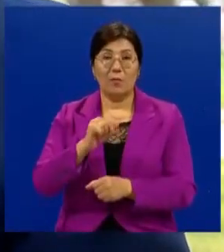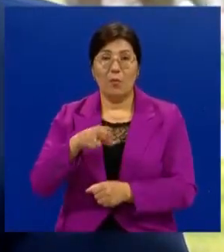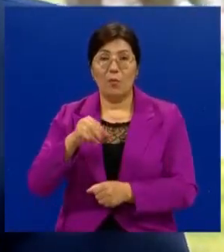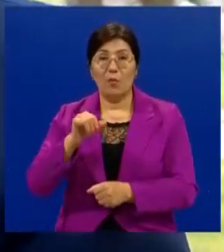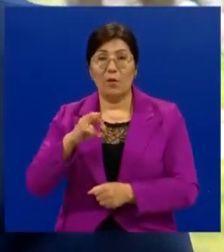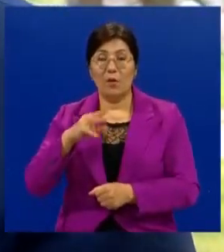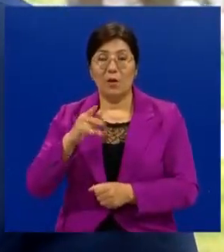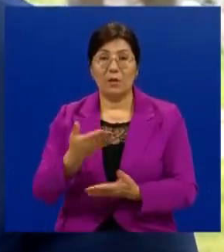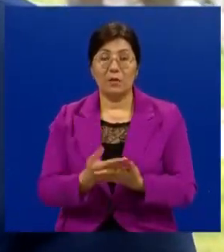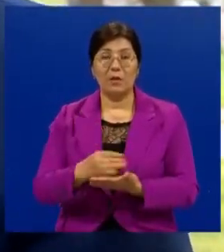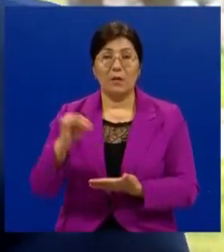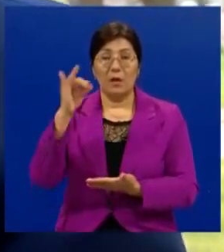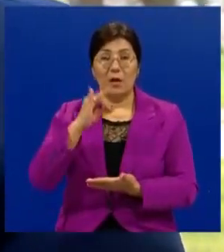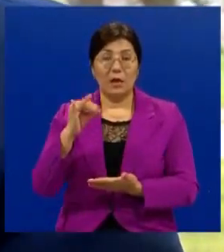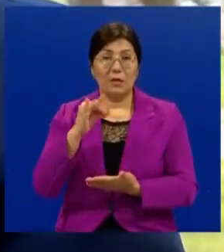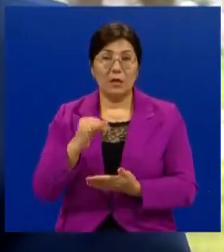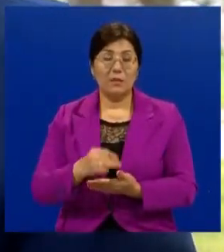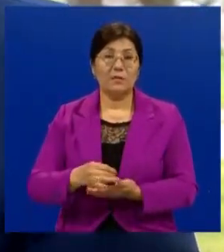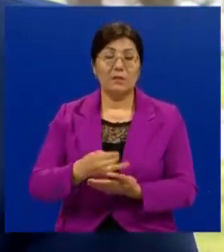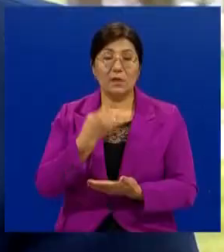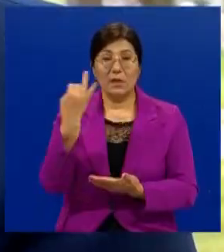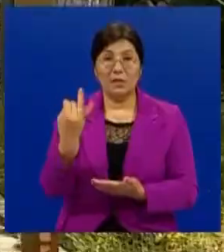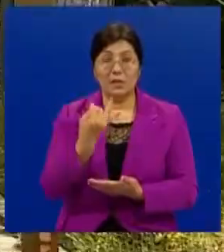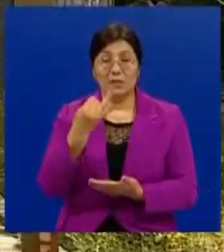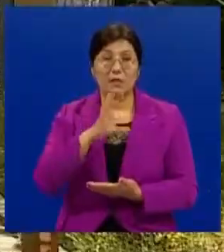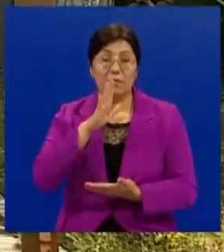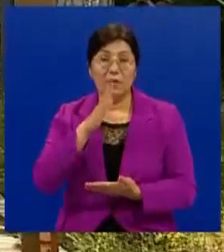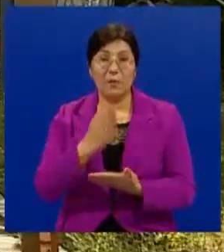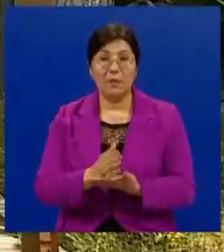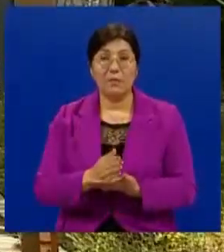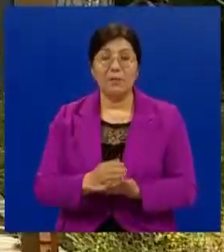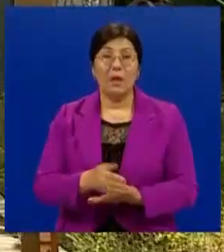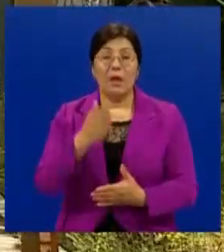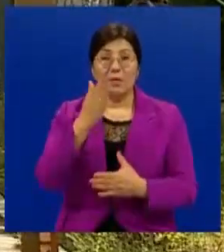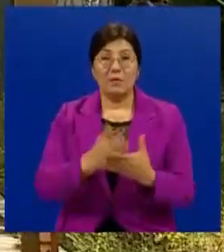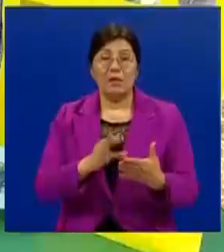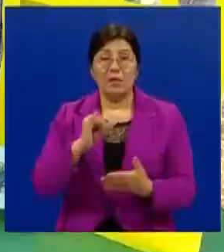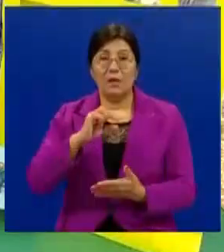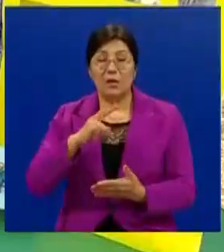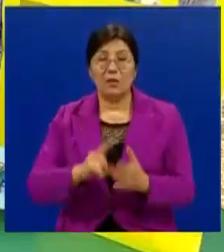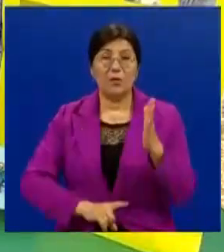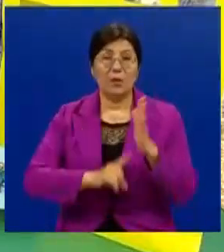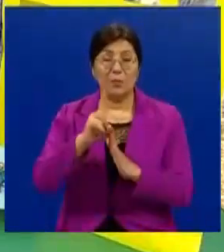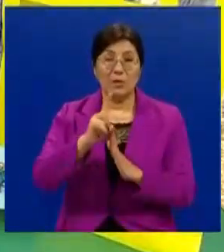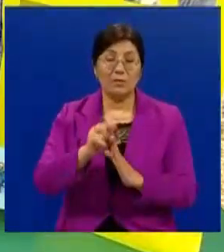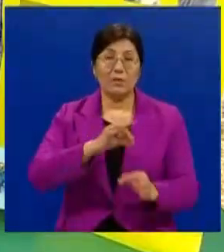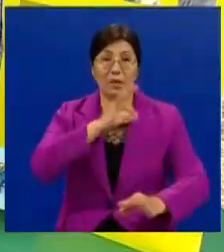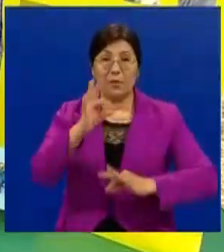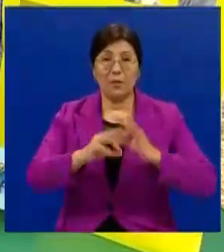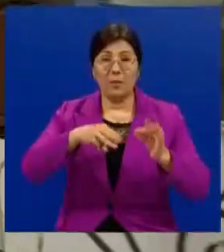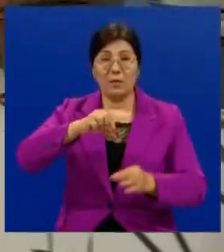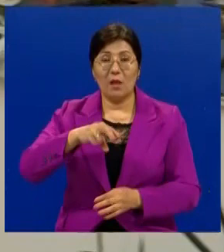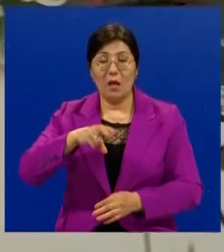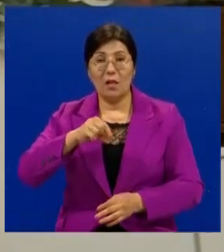организации интересного и познавательного досуга школьников. В середине июня запустят проект «Талант-тур» для сельских школьников. Для